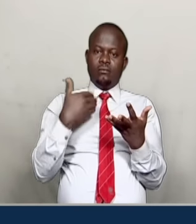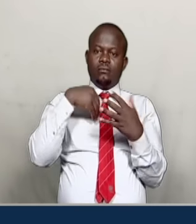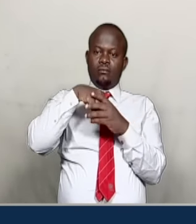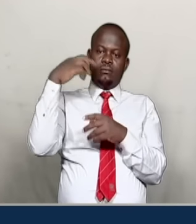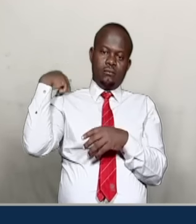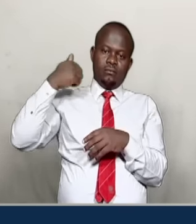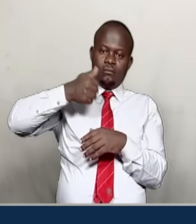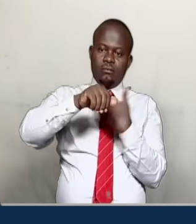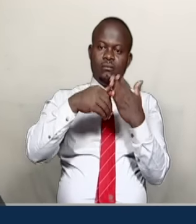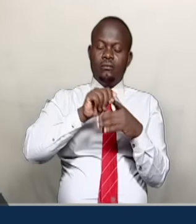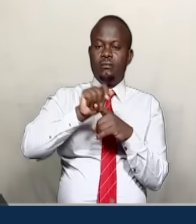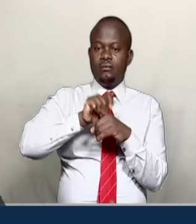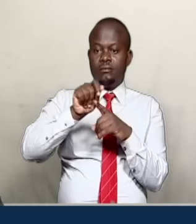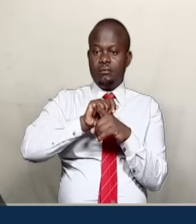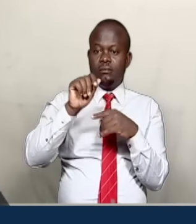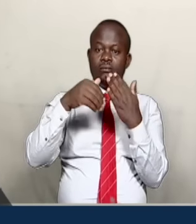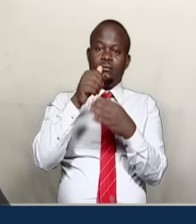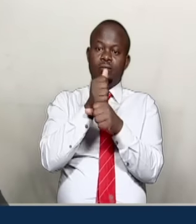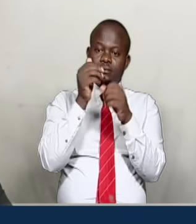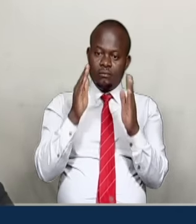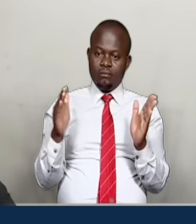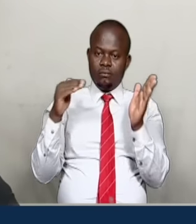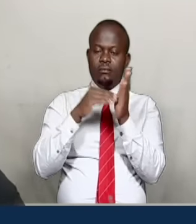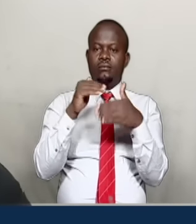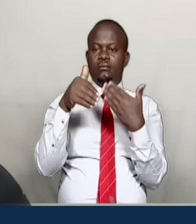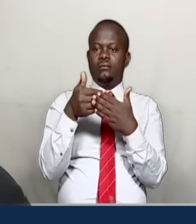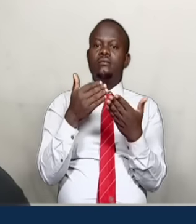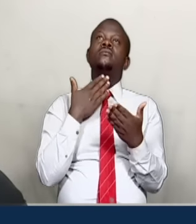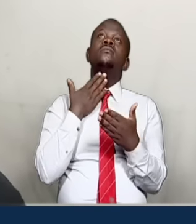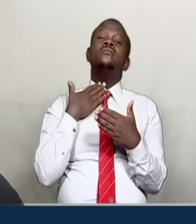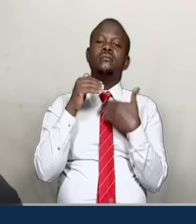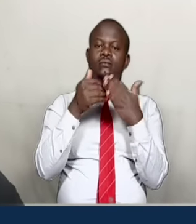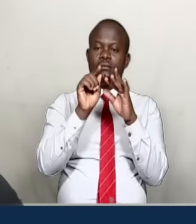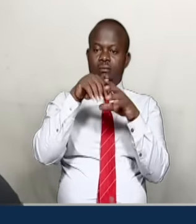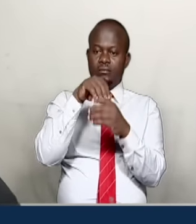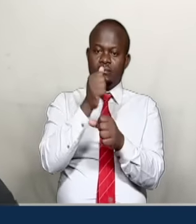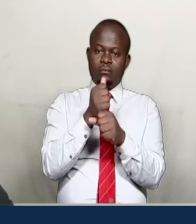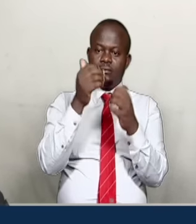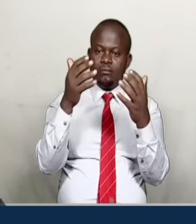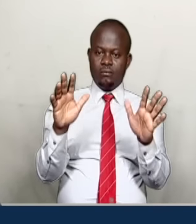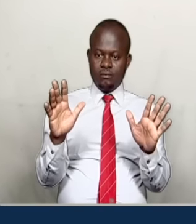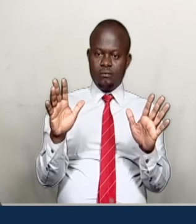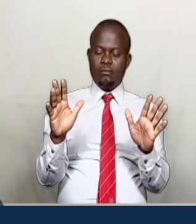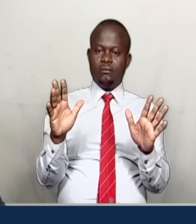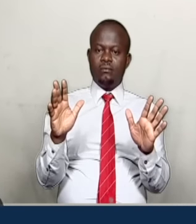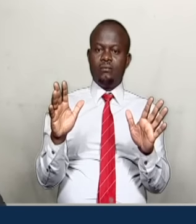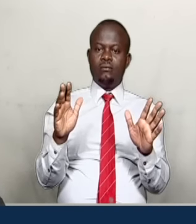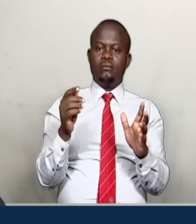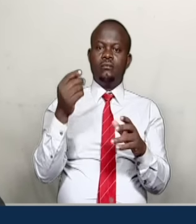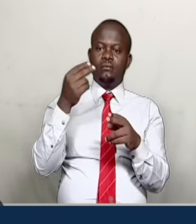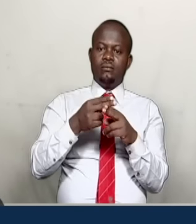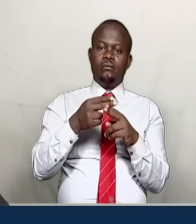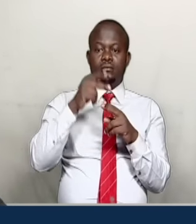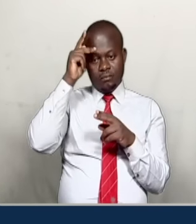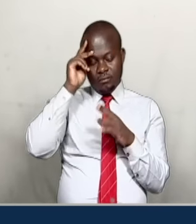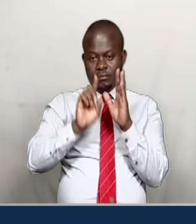nshingano zayo amahugurwa ku bakozi ndetse nabifuza kujya mu kazi barangije icyo bita skills